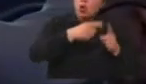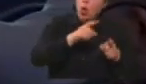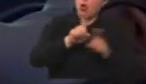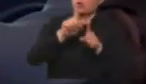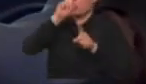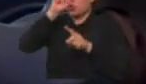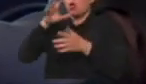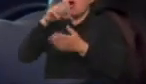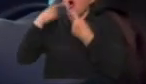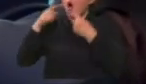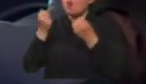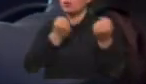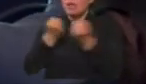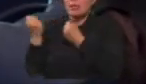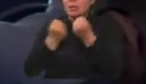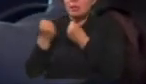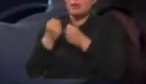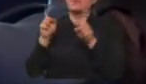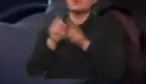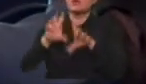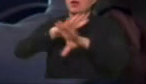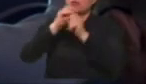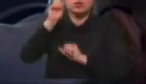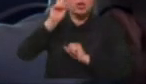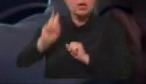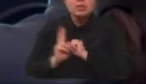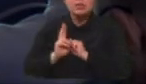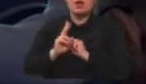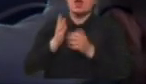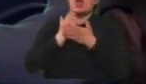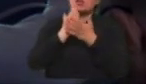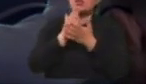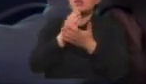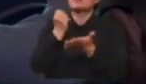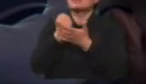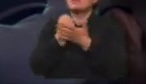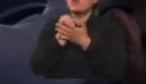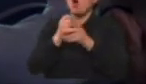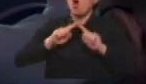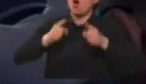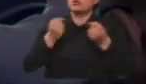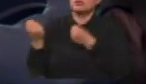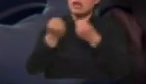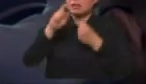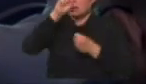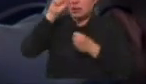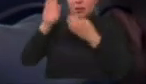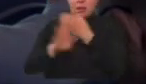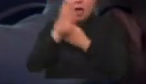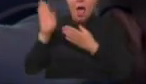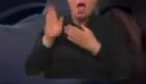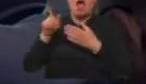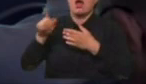i przewoźnicy, ale również wszystkie instytucje, które doradzają w zakresie organizacji transportu publicznego,